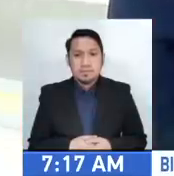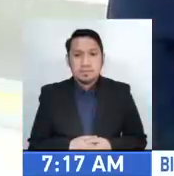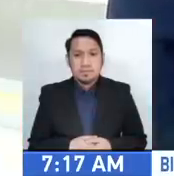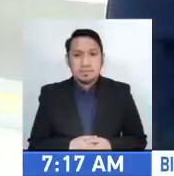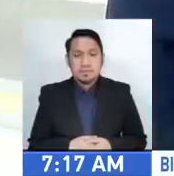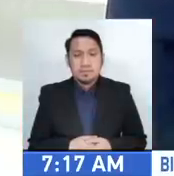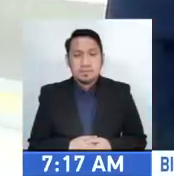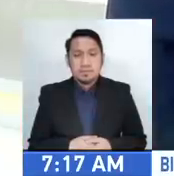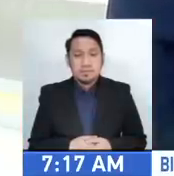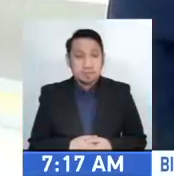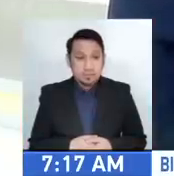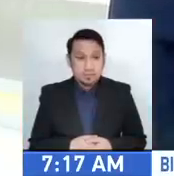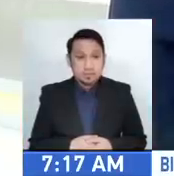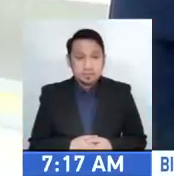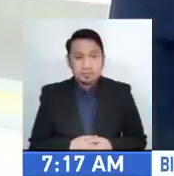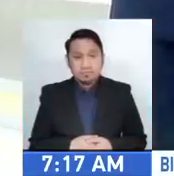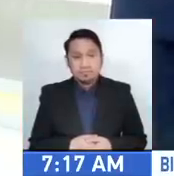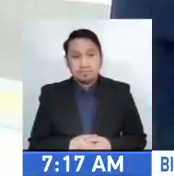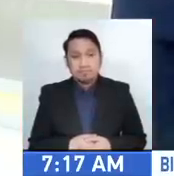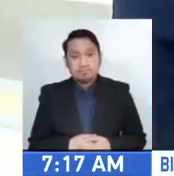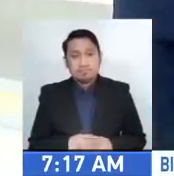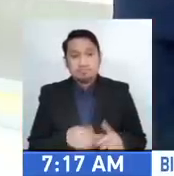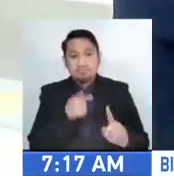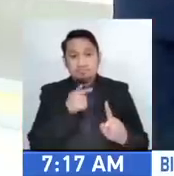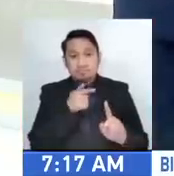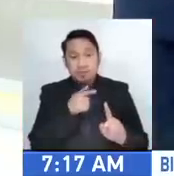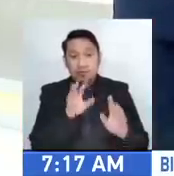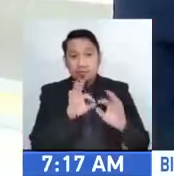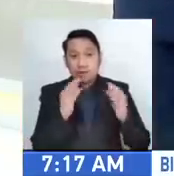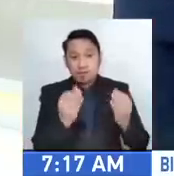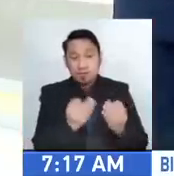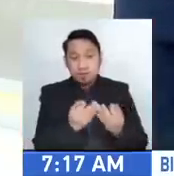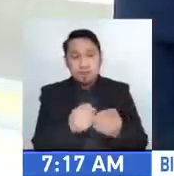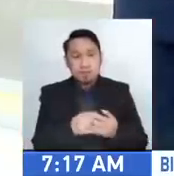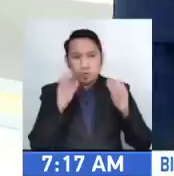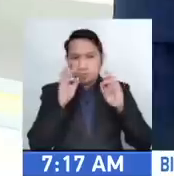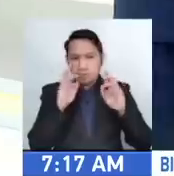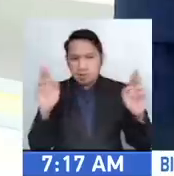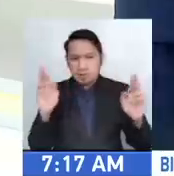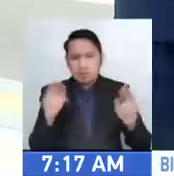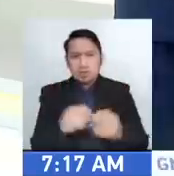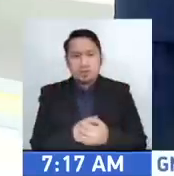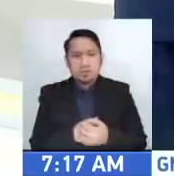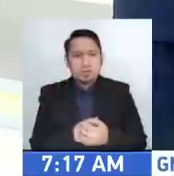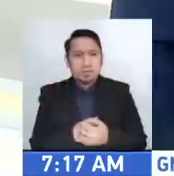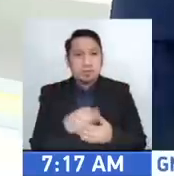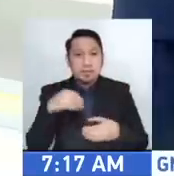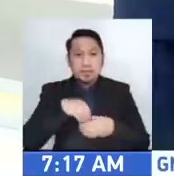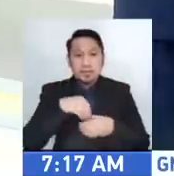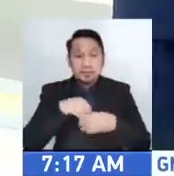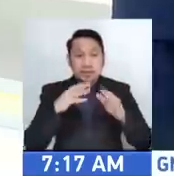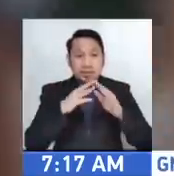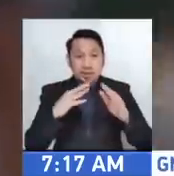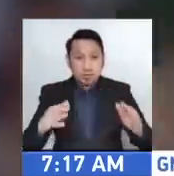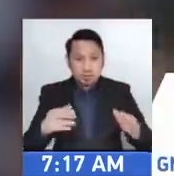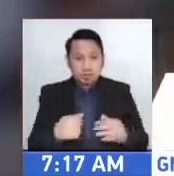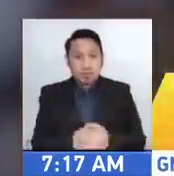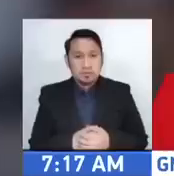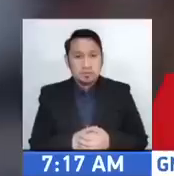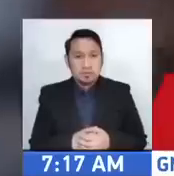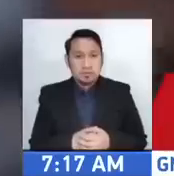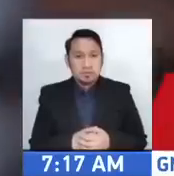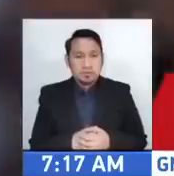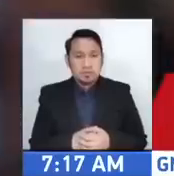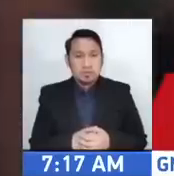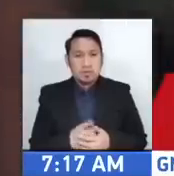Hinostage ang pamilya ni Daguin Negros Oriental Mayor Galicano Trita sa loob ng kanilang bahay noong Sabado. Ang suspect, ang matagal na nilang